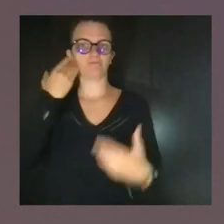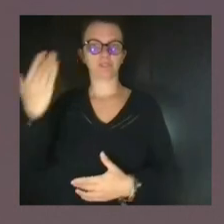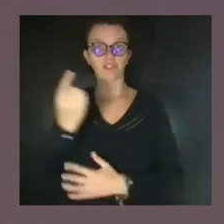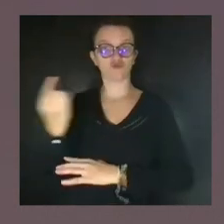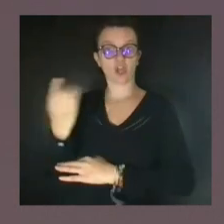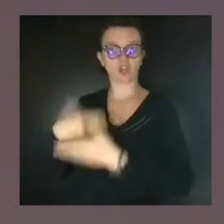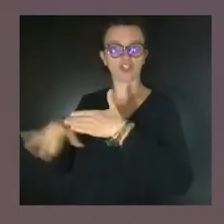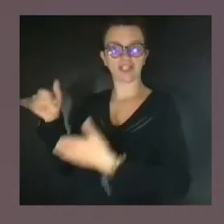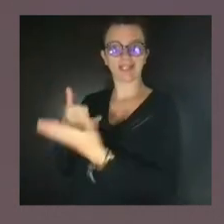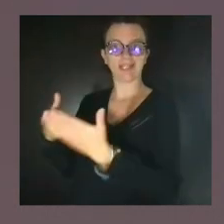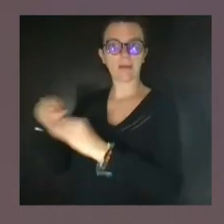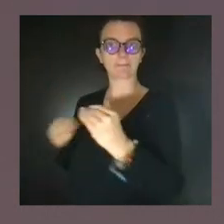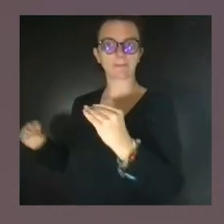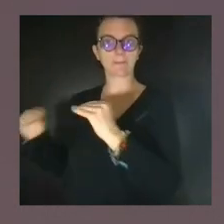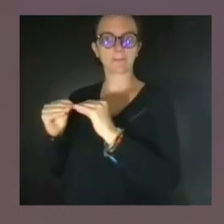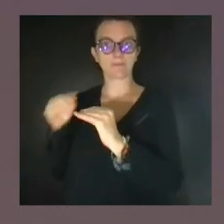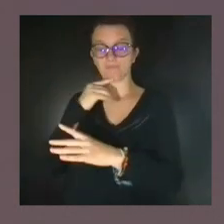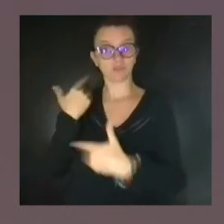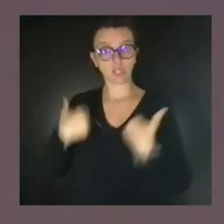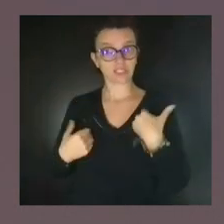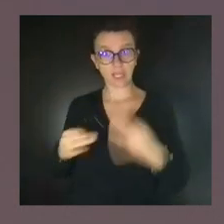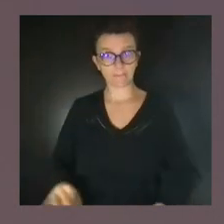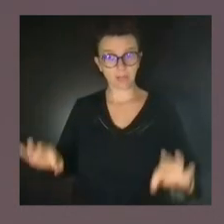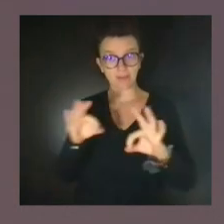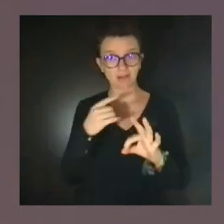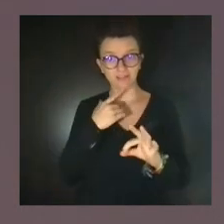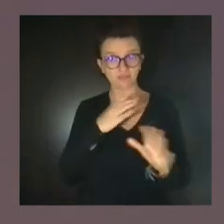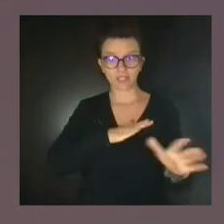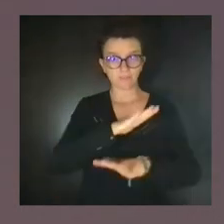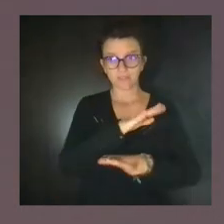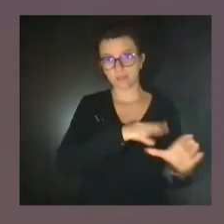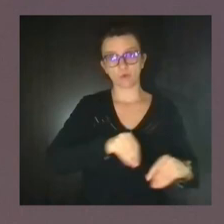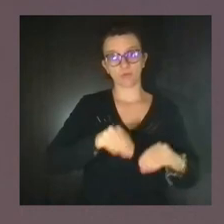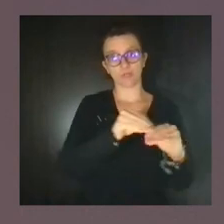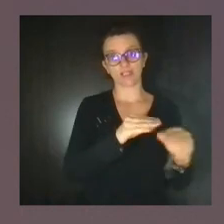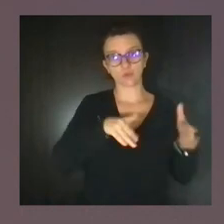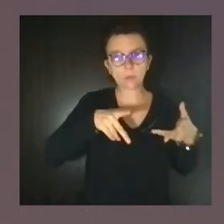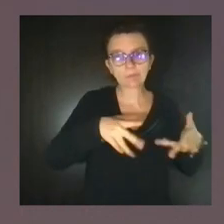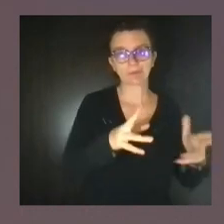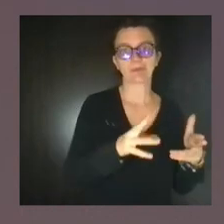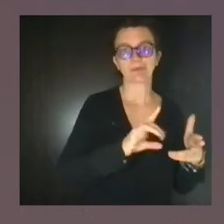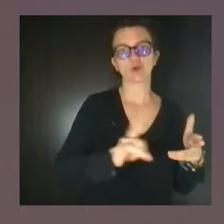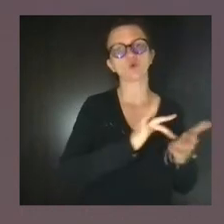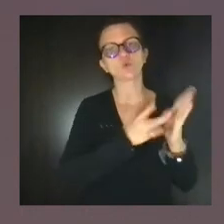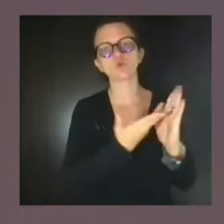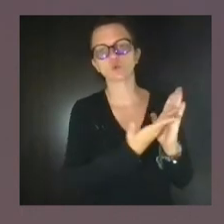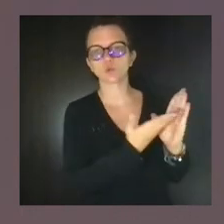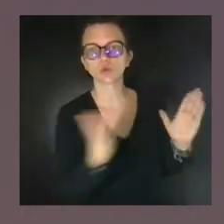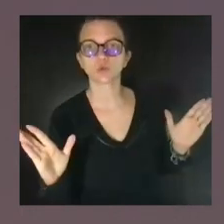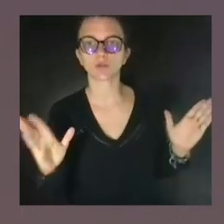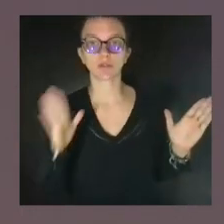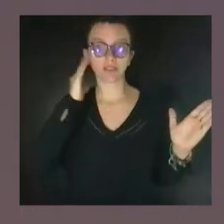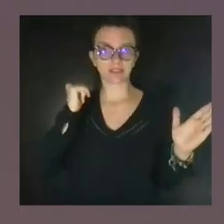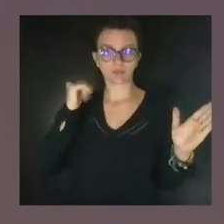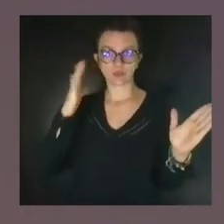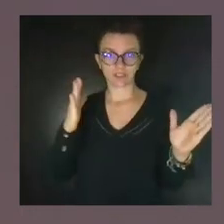cette dimension de handicap n'est pas réservée à une frange de la population et elle nous concerne tous. Et c'est d'ailleurs pourquoi, ça a été évoqué tout à l'heure par